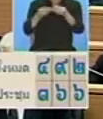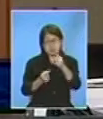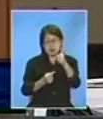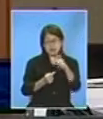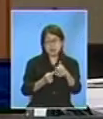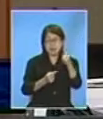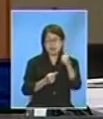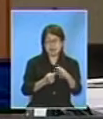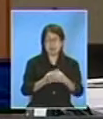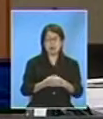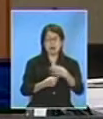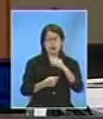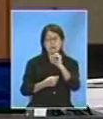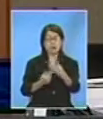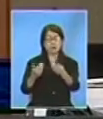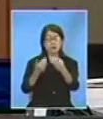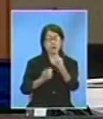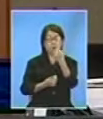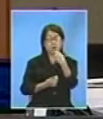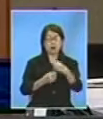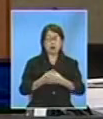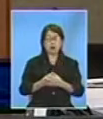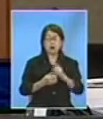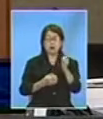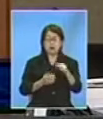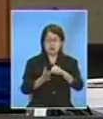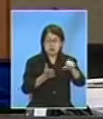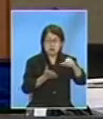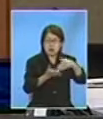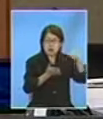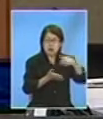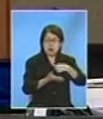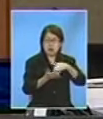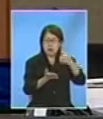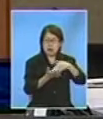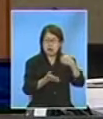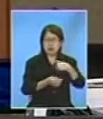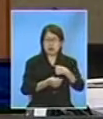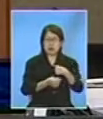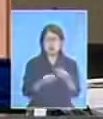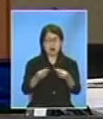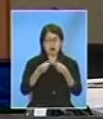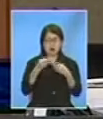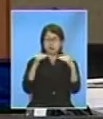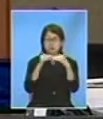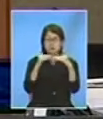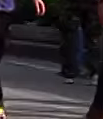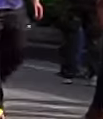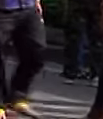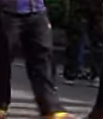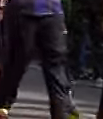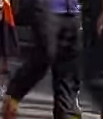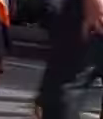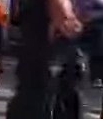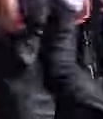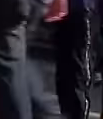депутатов. После этого глава правительства выступила с телевизионным обращением к демонстрантам, призвав прекратить протесты и сесть за стол переговоров.